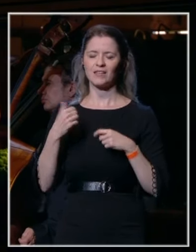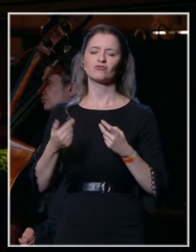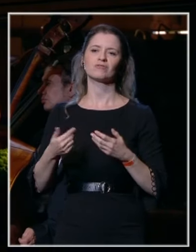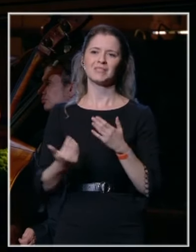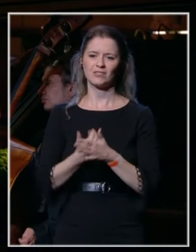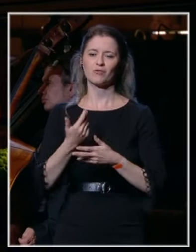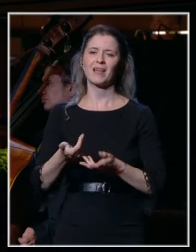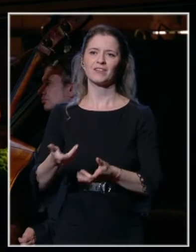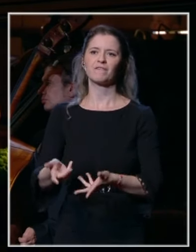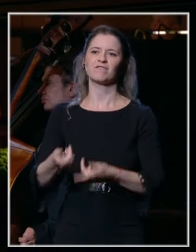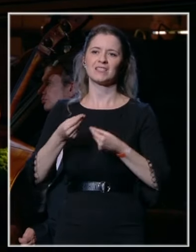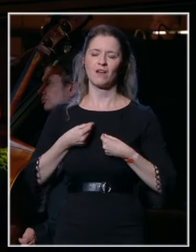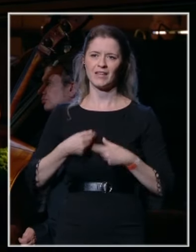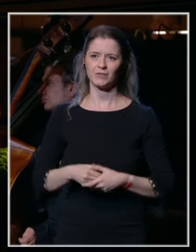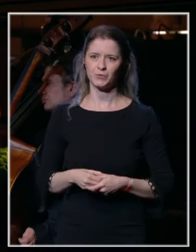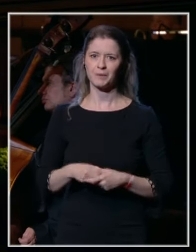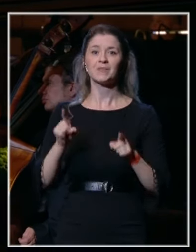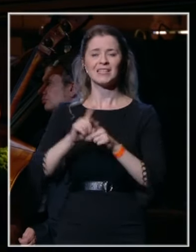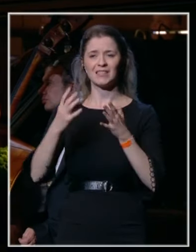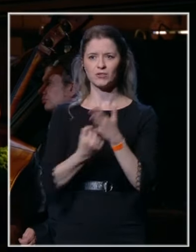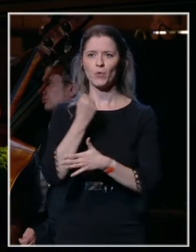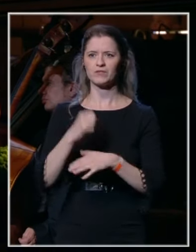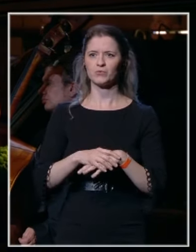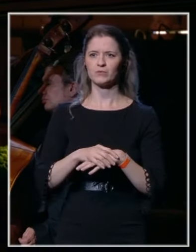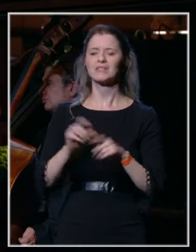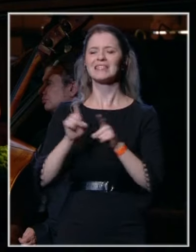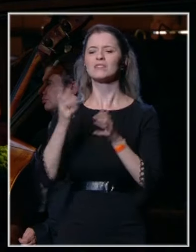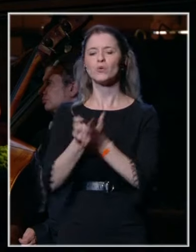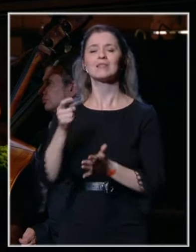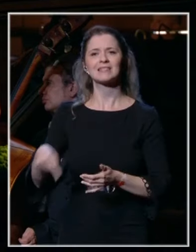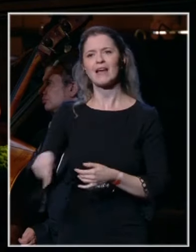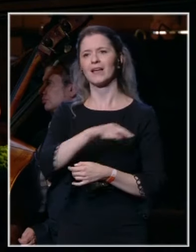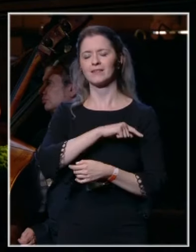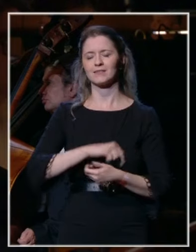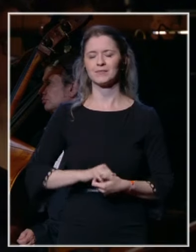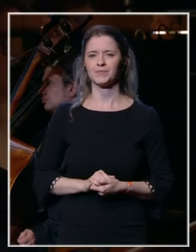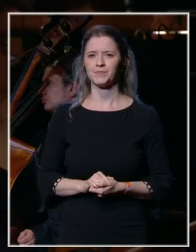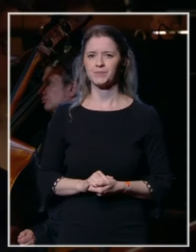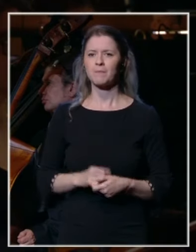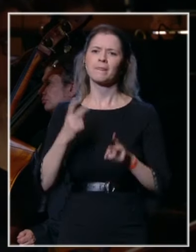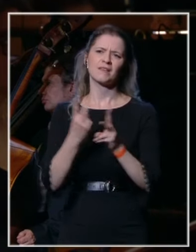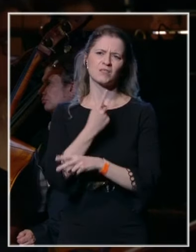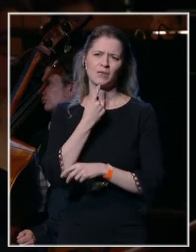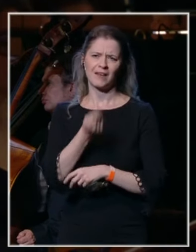visszavettük. Így győztünk, így győztek. Azt szokták